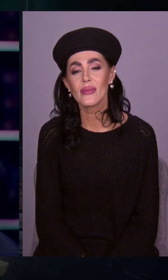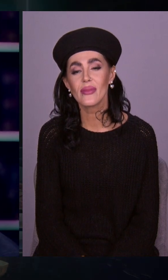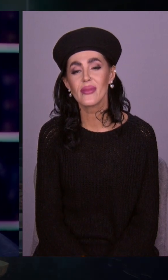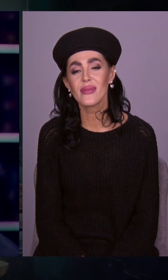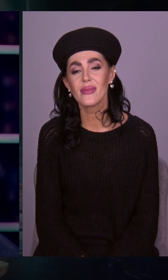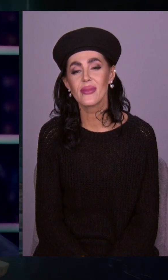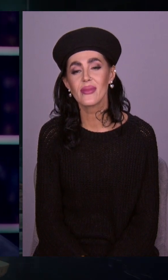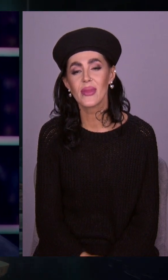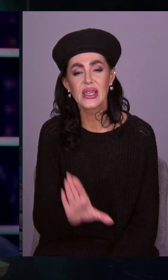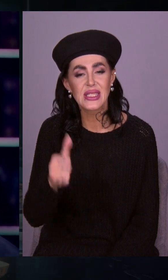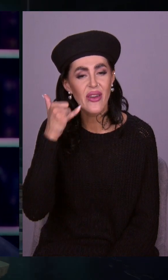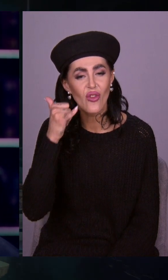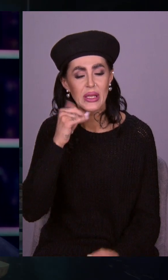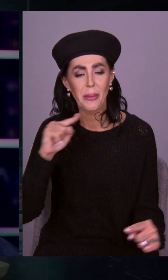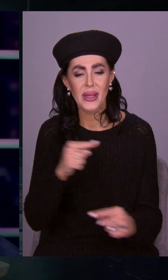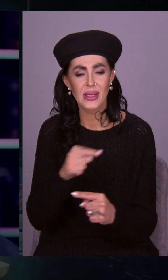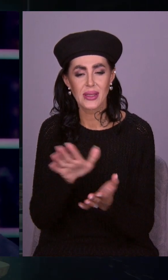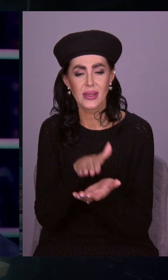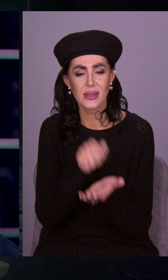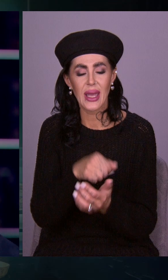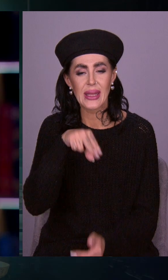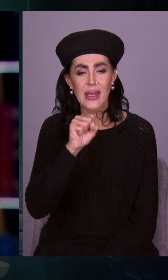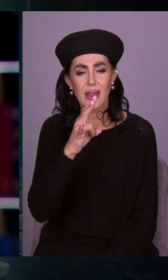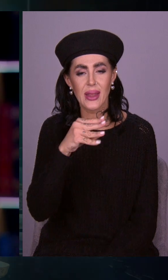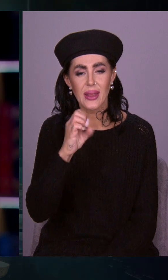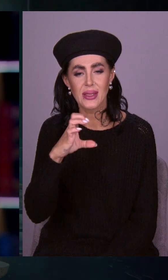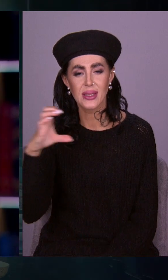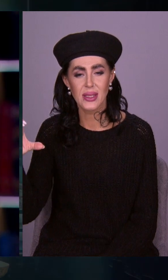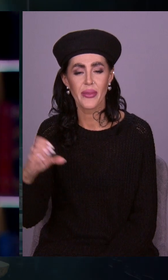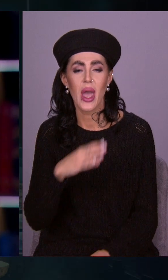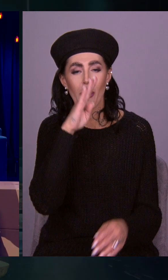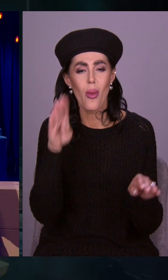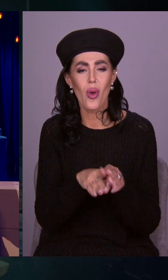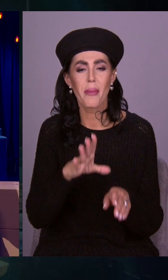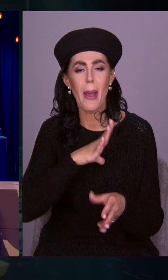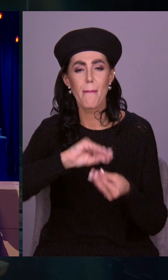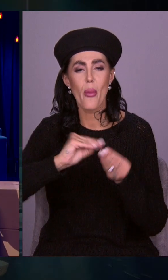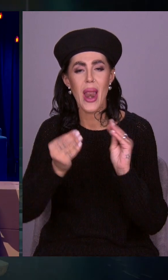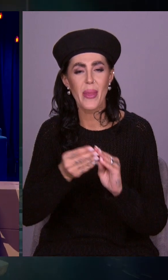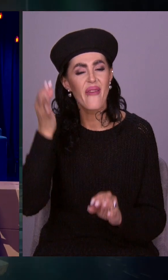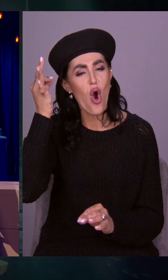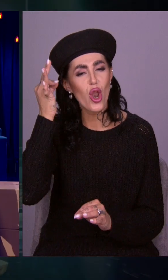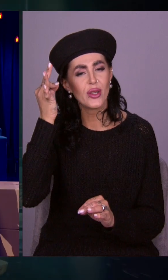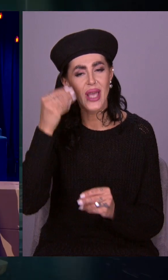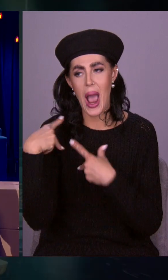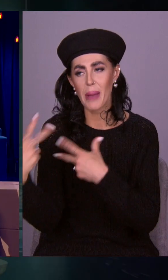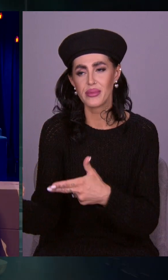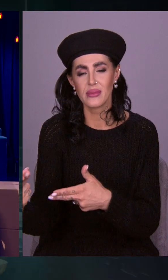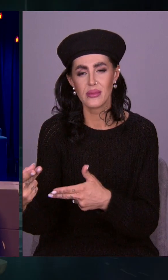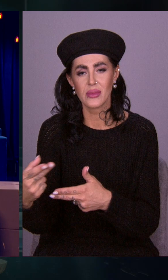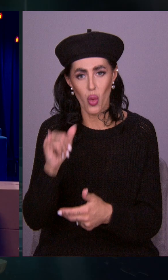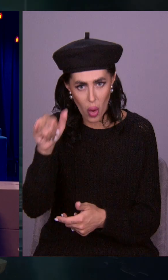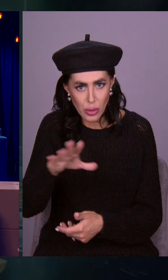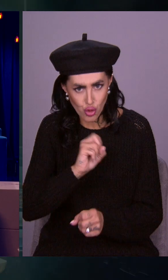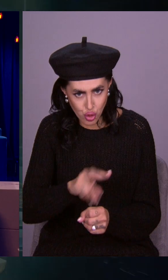Подзвонити Дантесу. Сказати, що в тебе була така сама проблема з волоссям, як і в нього. А яка в нього проблема